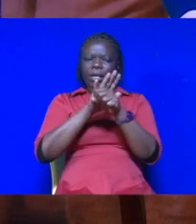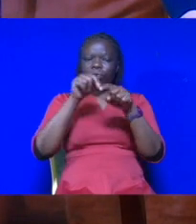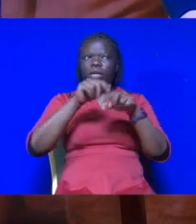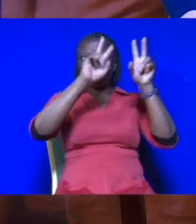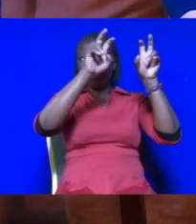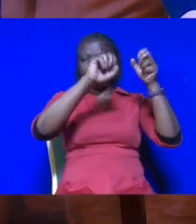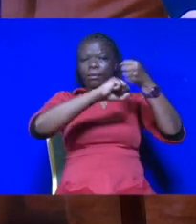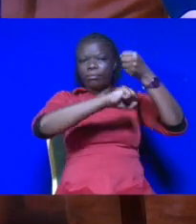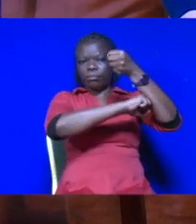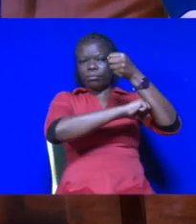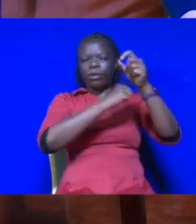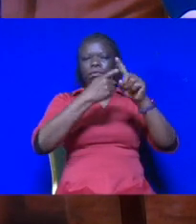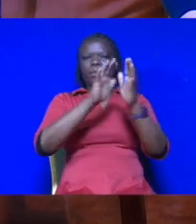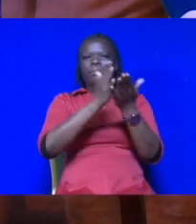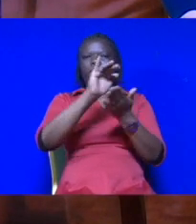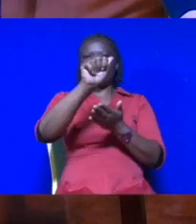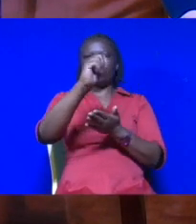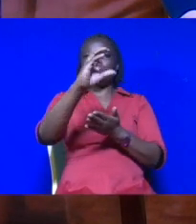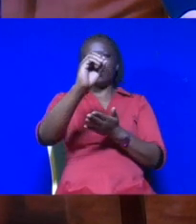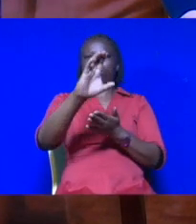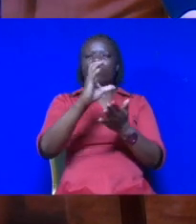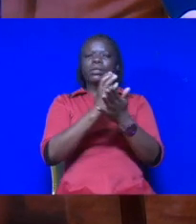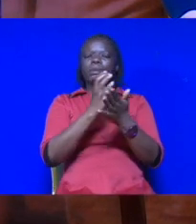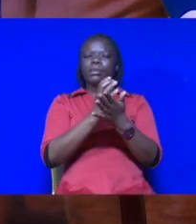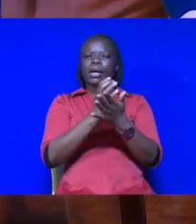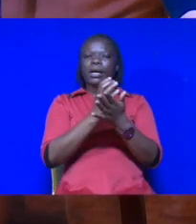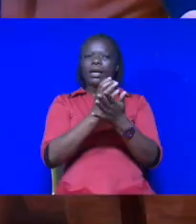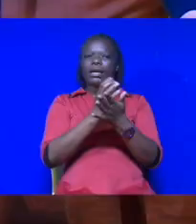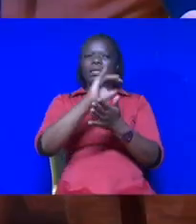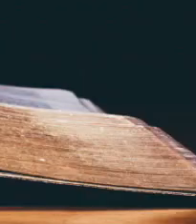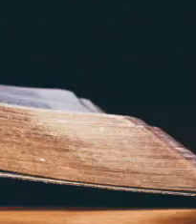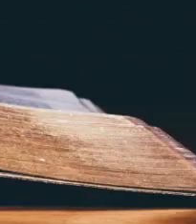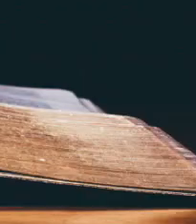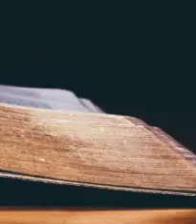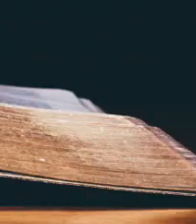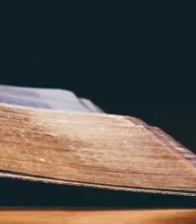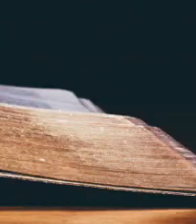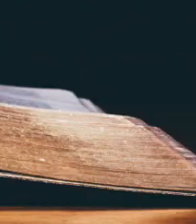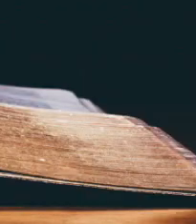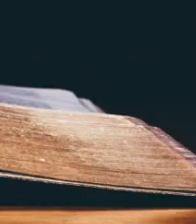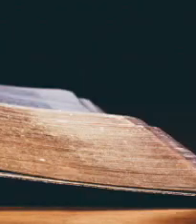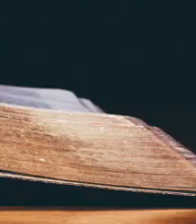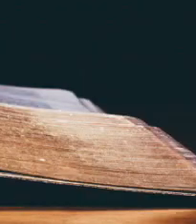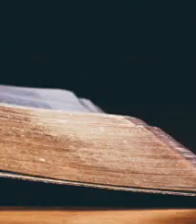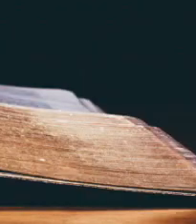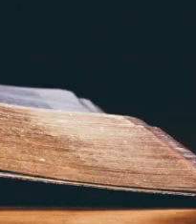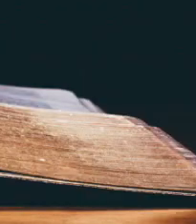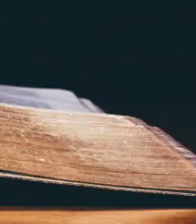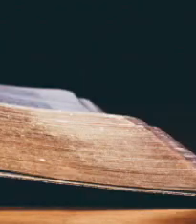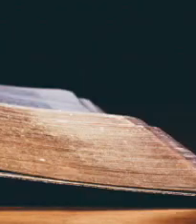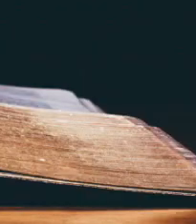hii. Yakobo 5 fungu la 17. Neno la Mungu linasema, Elia